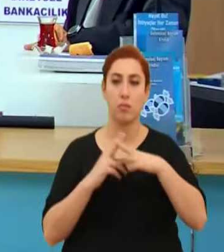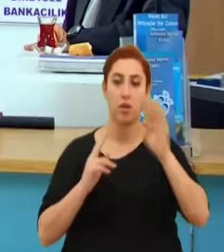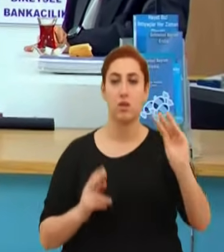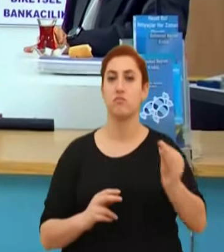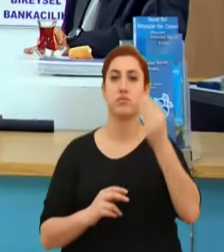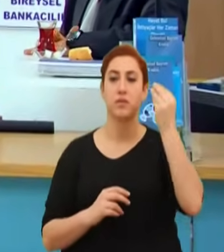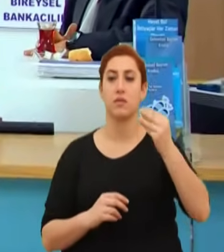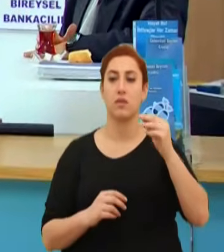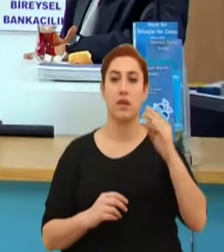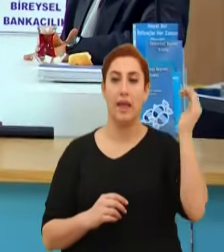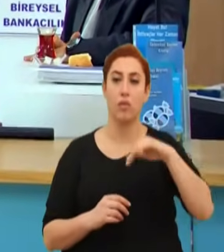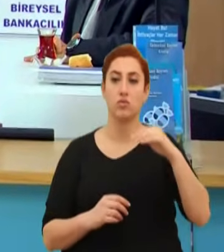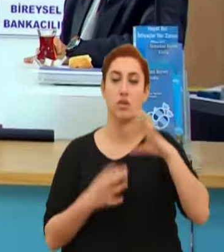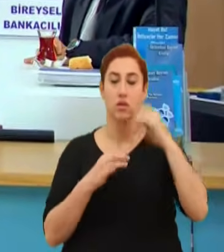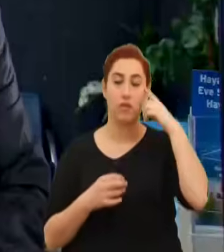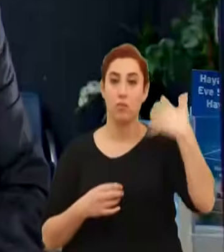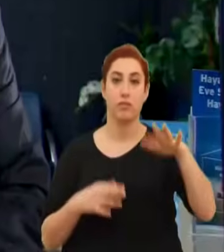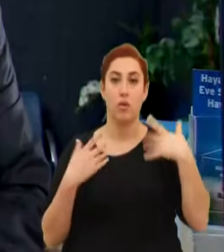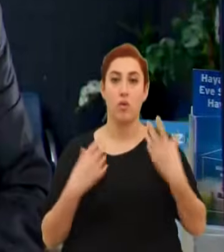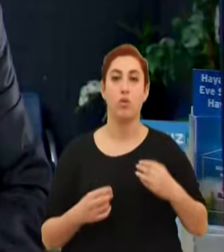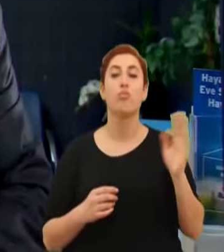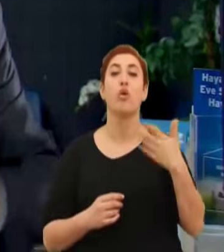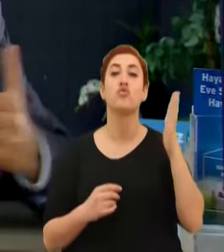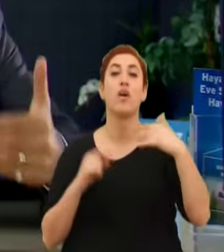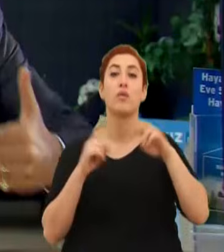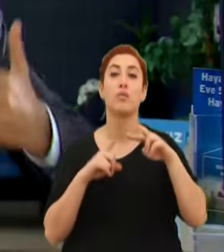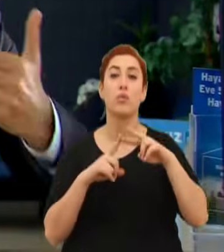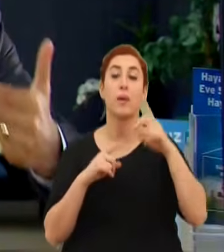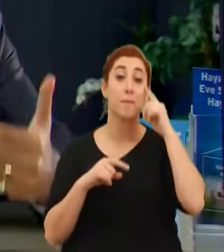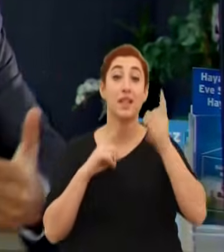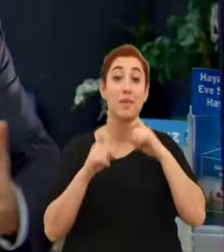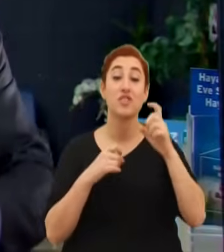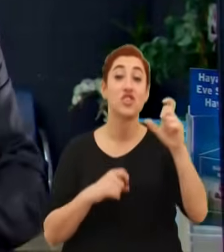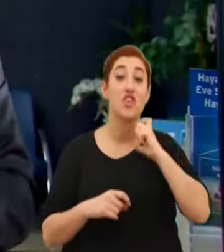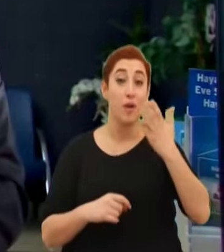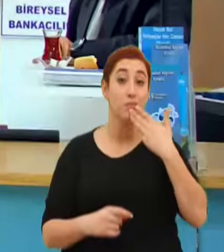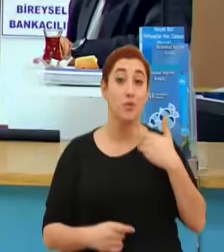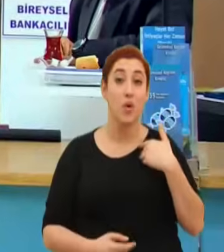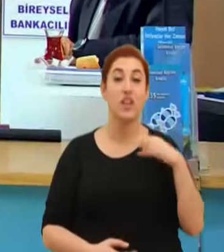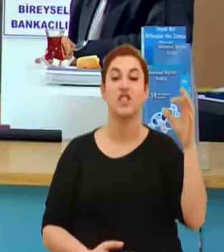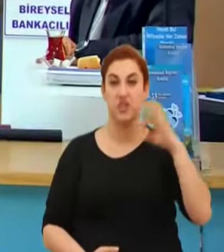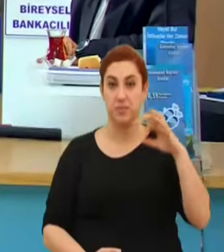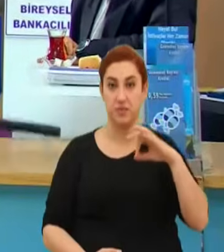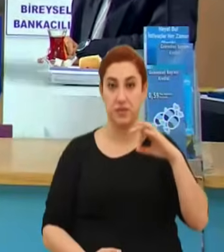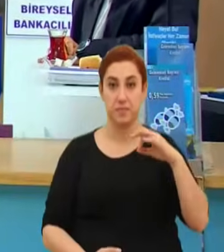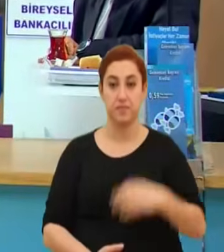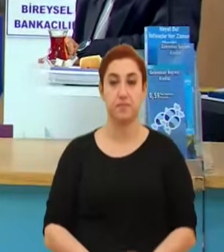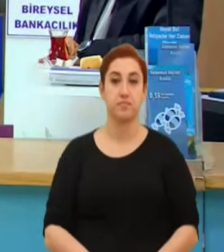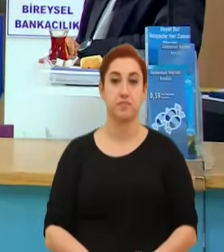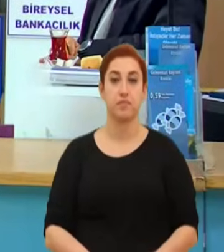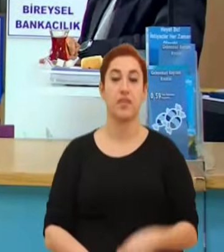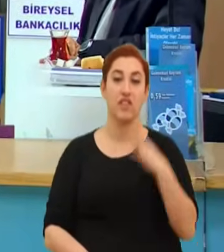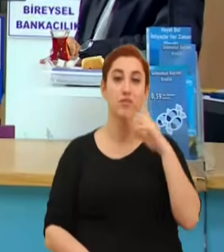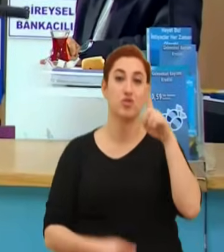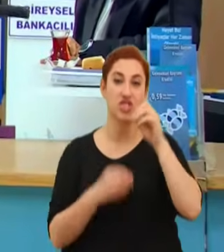birden bilirebiliyorsunuz, insanın aklını alıyorsunuz ya. Hani boş ver Nurhan, bilmecenin cevabını söyle. Şimdi,